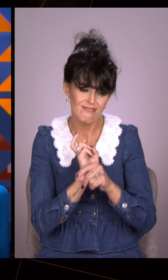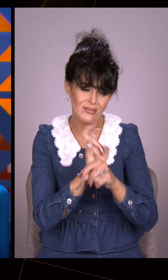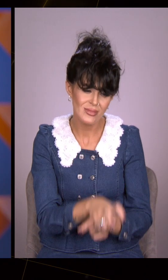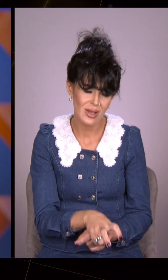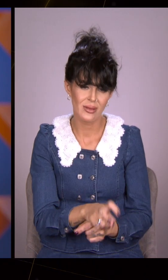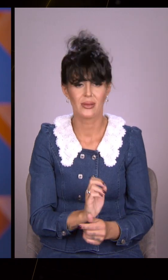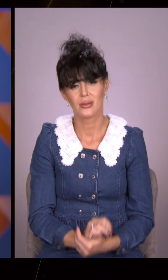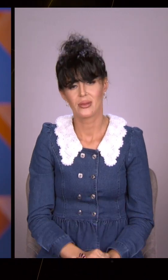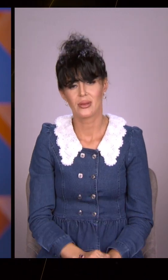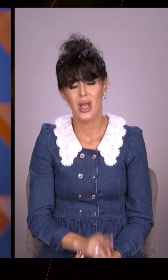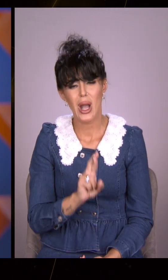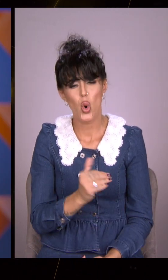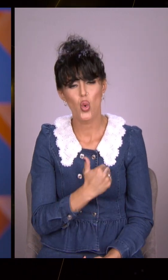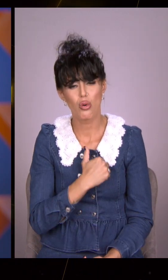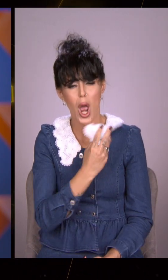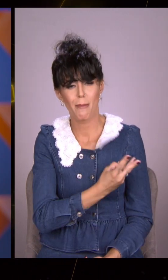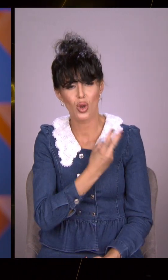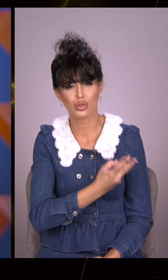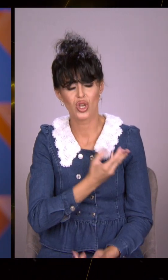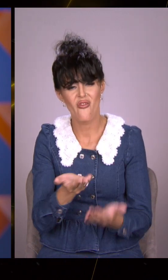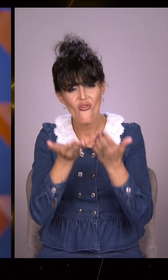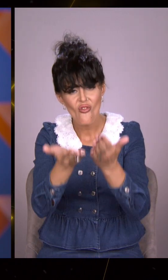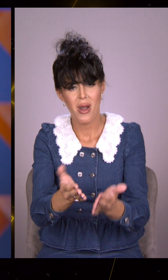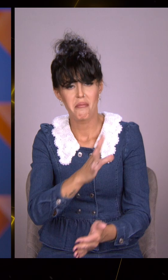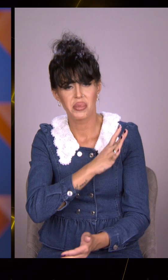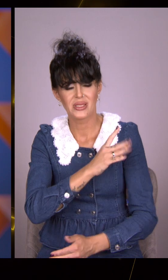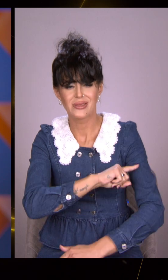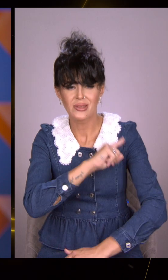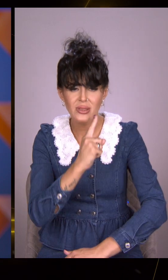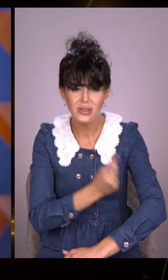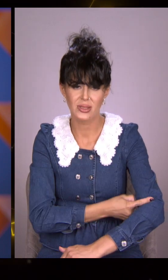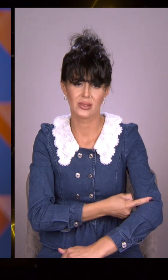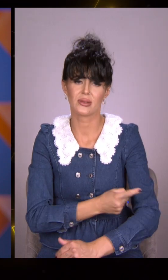А я вам можу побажати лише бути сильним.